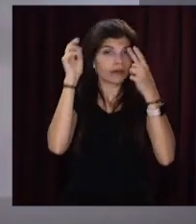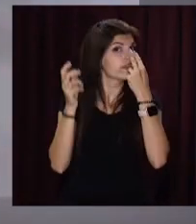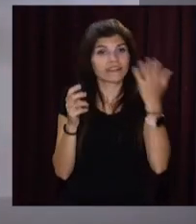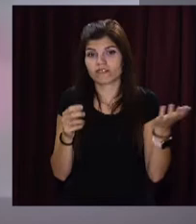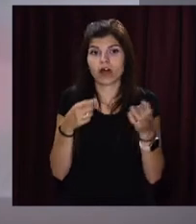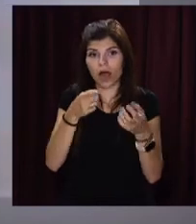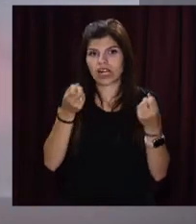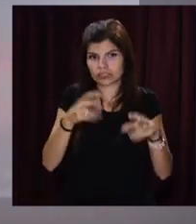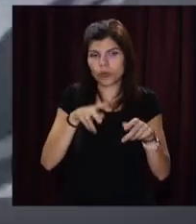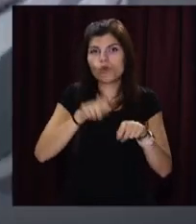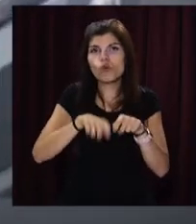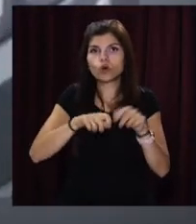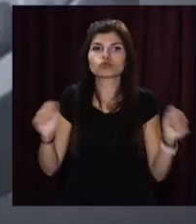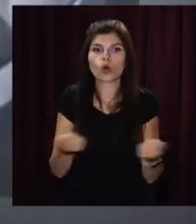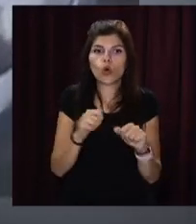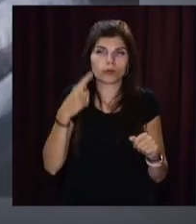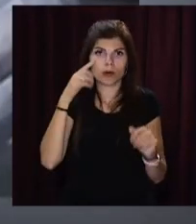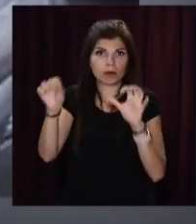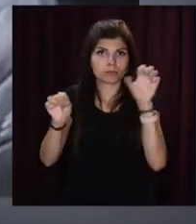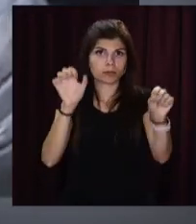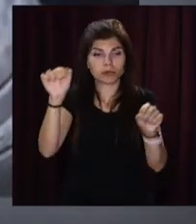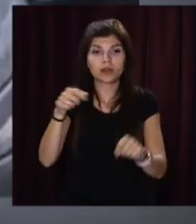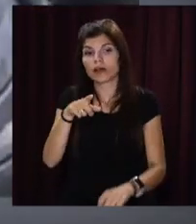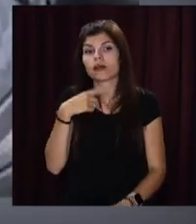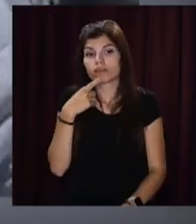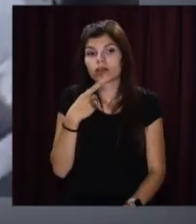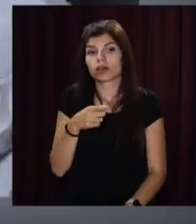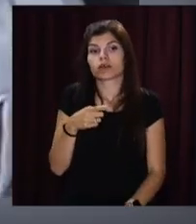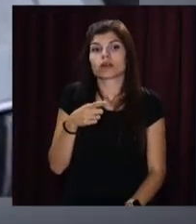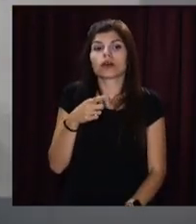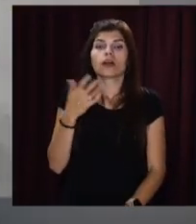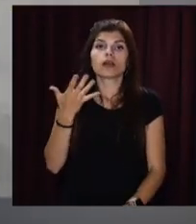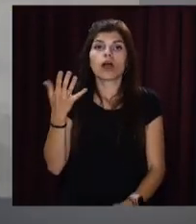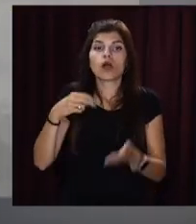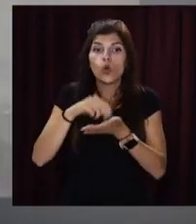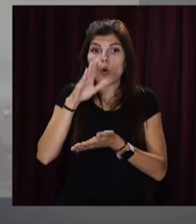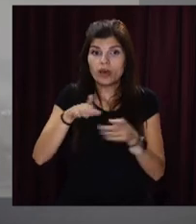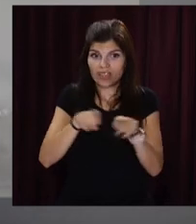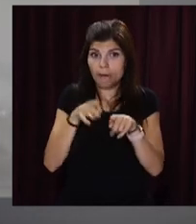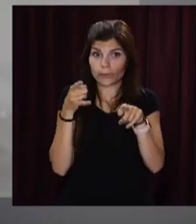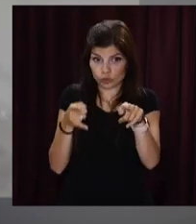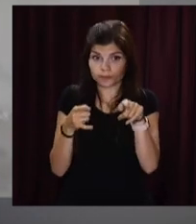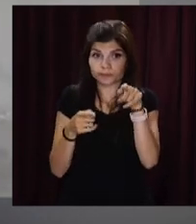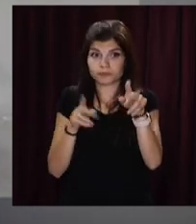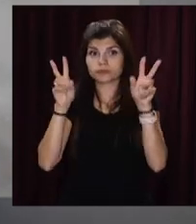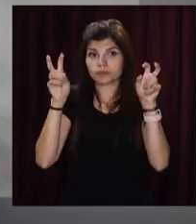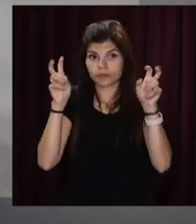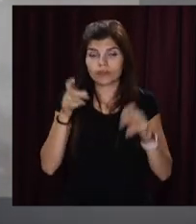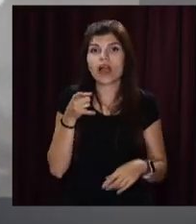інтегрованими системами контролю швидкості. У Держагентстві інфраструктурних проєктів, яке закупило такі автомобілі, їх